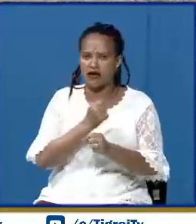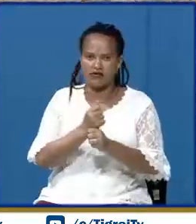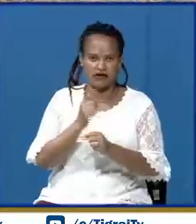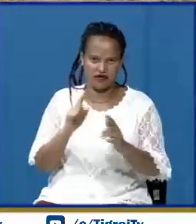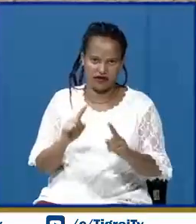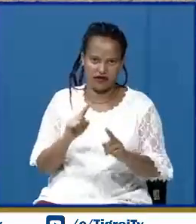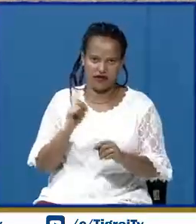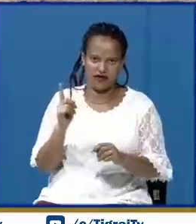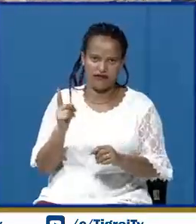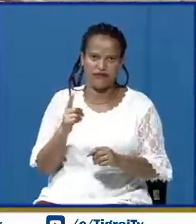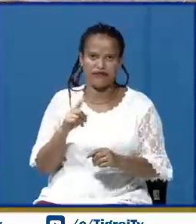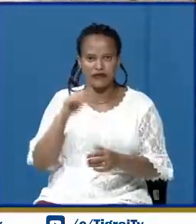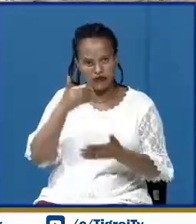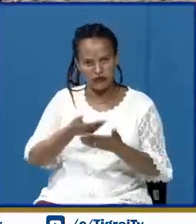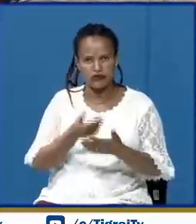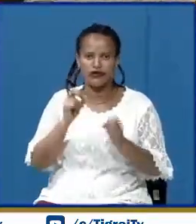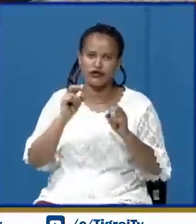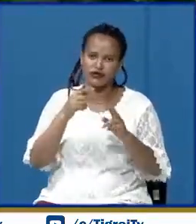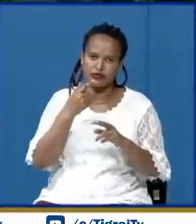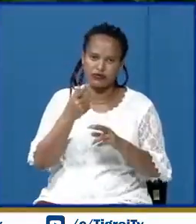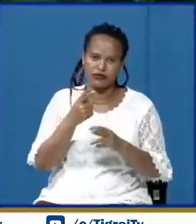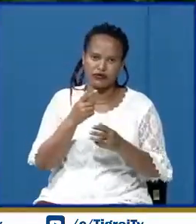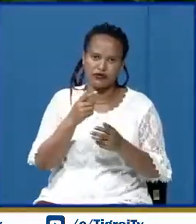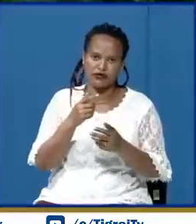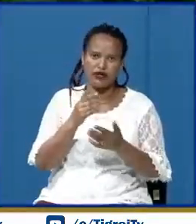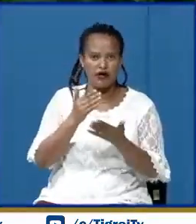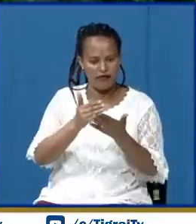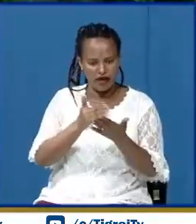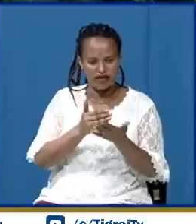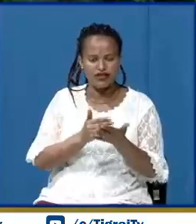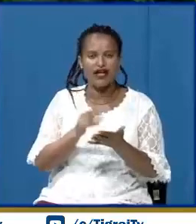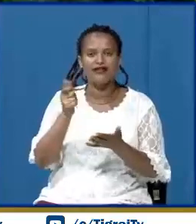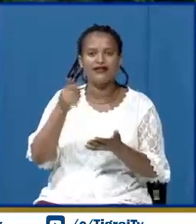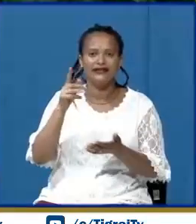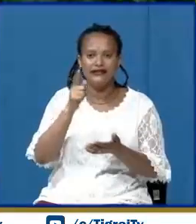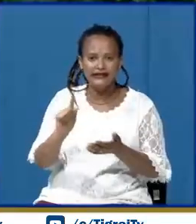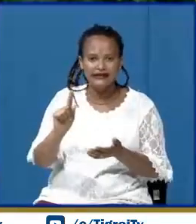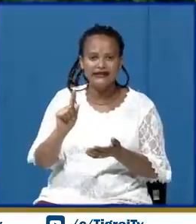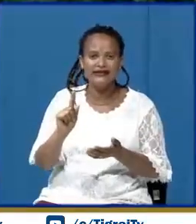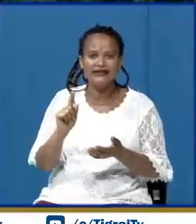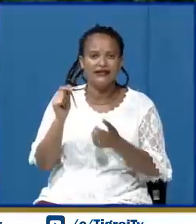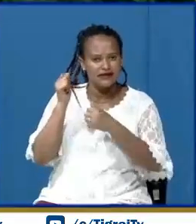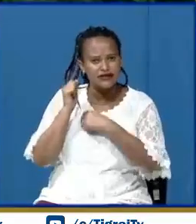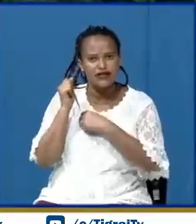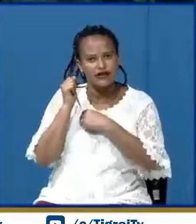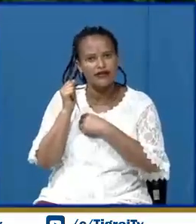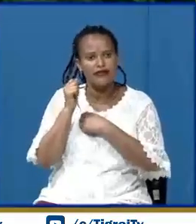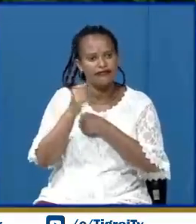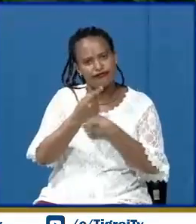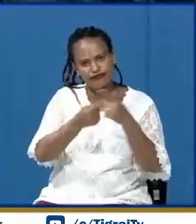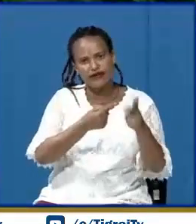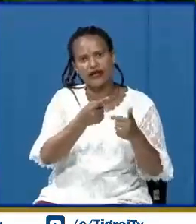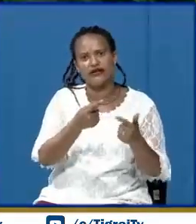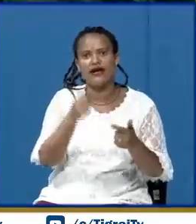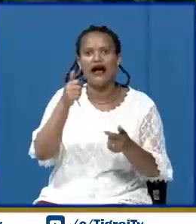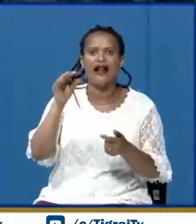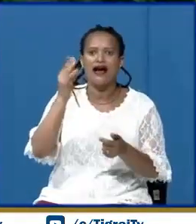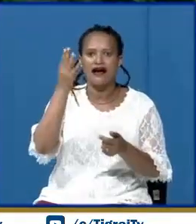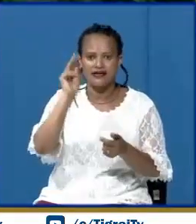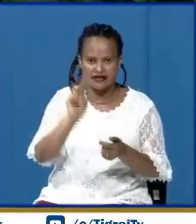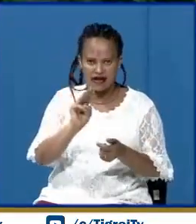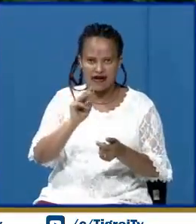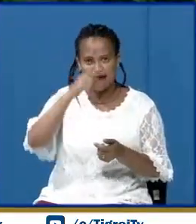ክብሉኒ ቆልዑት ክእልሽ ይብሎም ሕምባሻ ፀይረ ጥሕኒ ፀይረ ፍቓደ ዘሬ ማለት ተባሃለ ፍቓደ ባሕራ ተባሃለ ቃልይ ዓሳል ዝበሃል